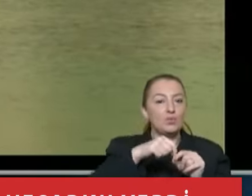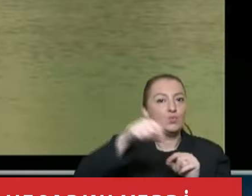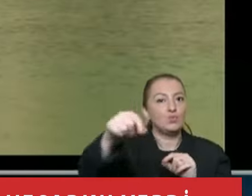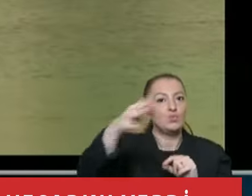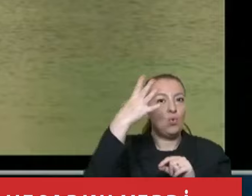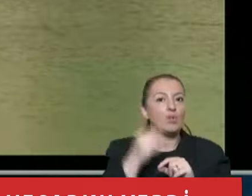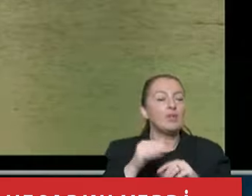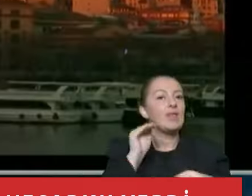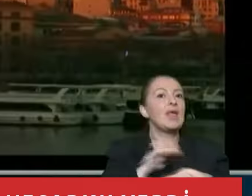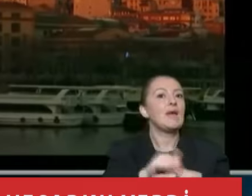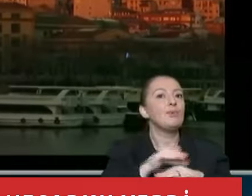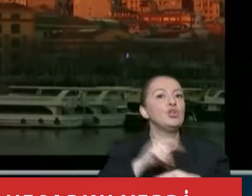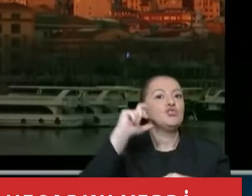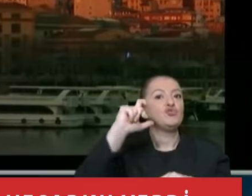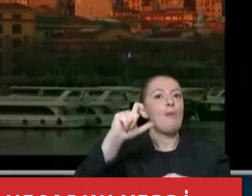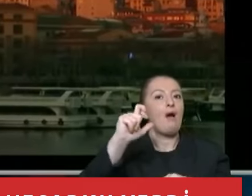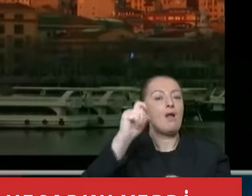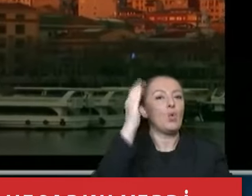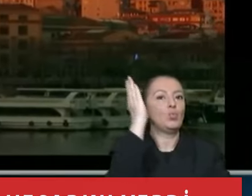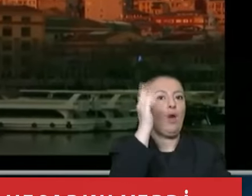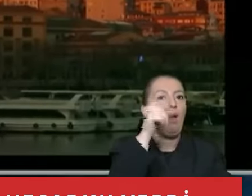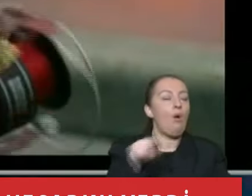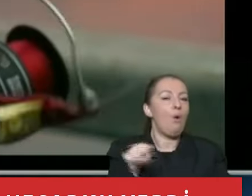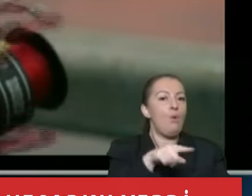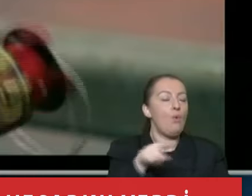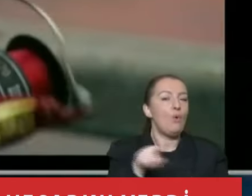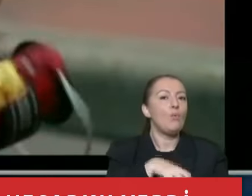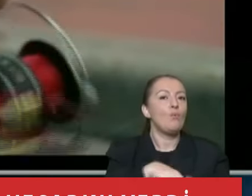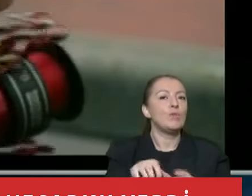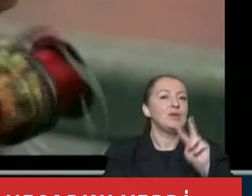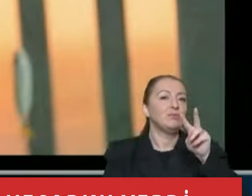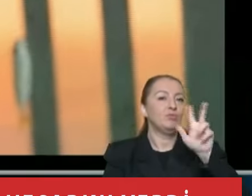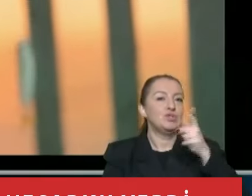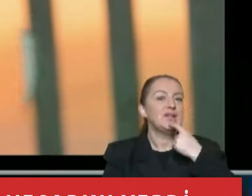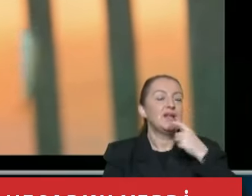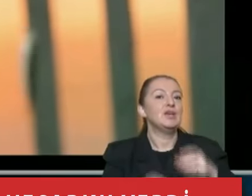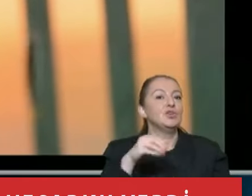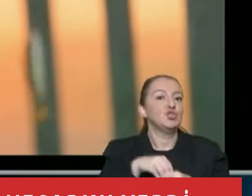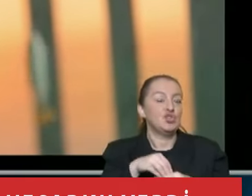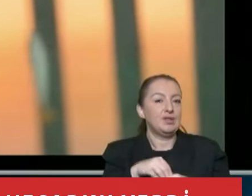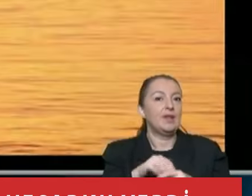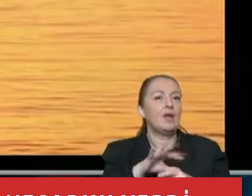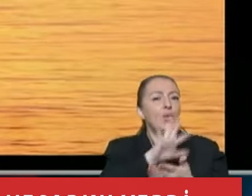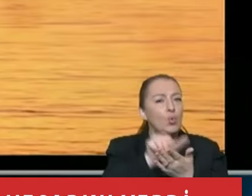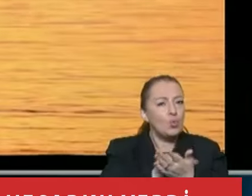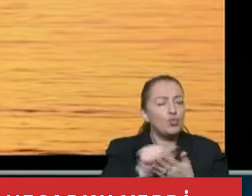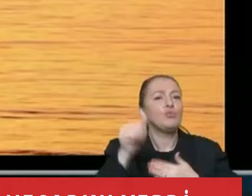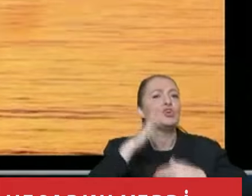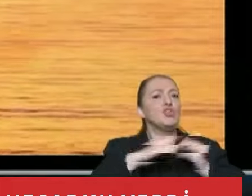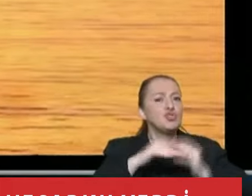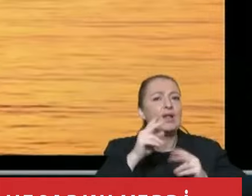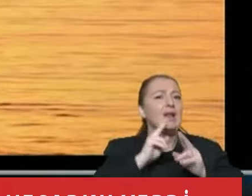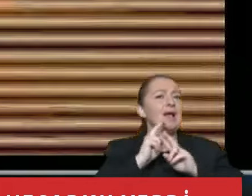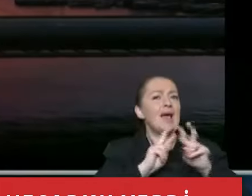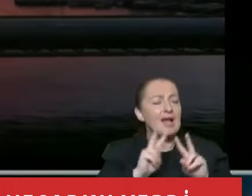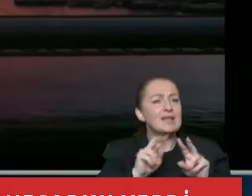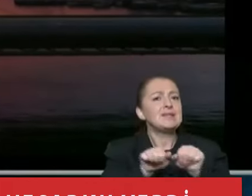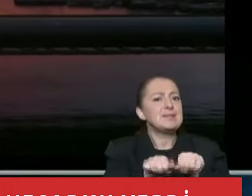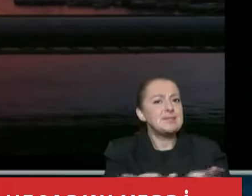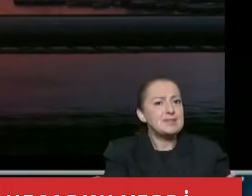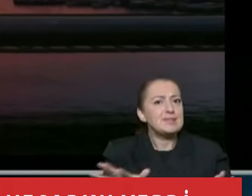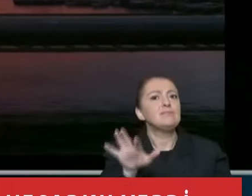Eminönü Cibali istasyonları arasındaki bölümünün 2023 yılı içerisinde tüm inşai ve Elektromekanik sistemleriyle